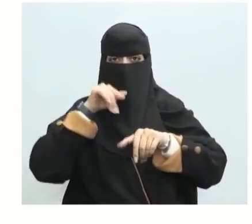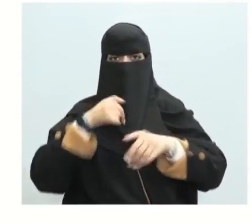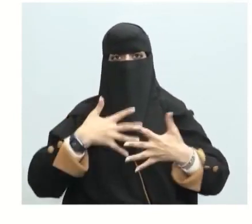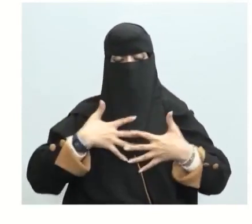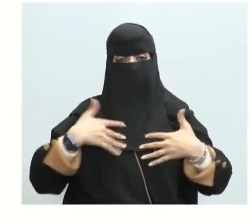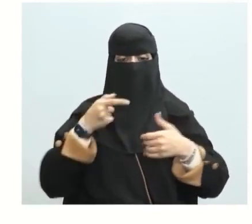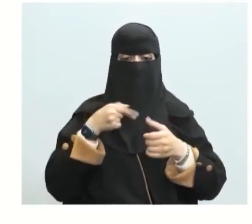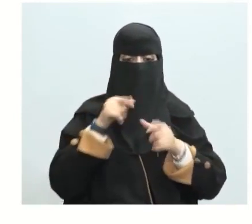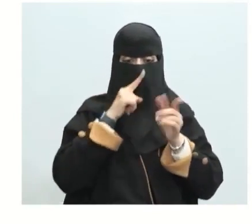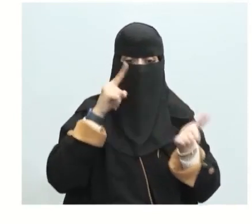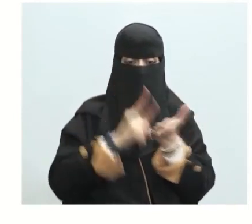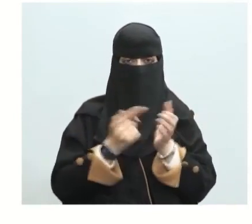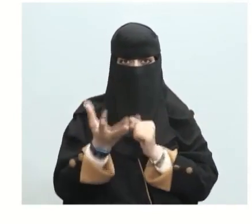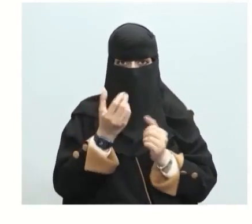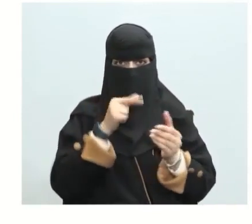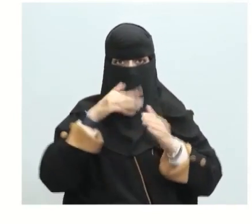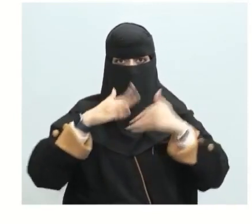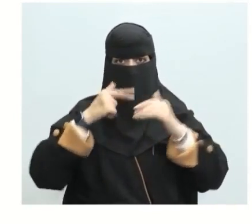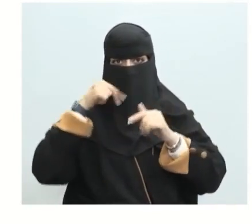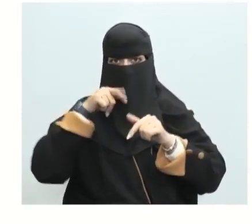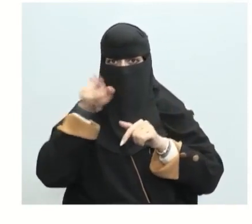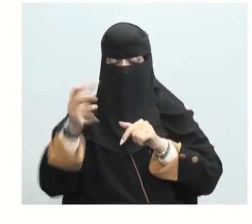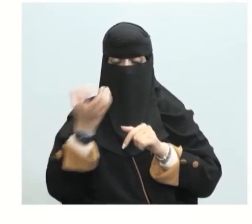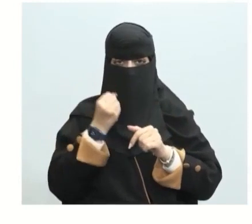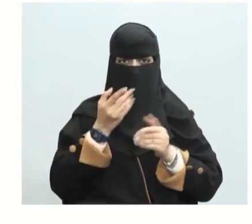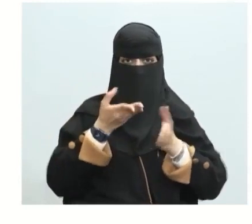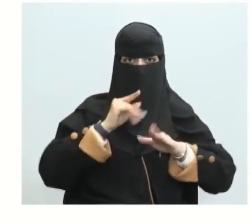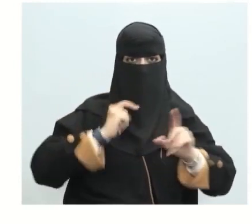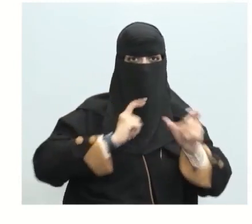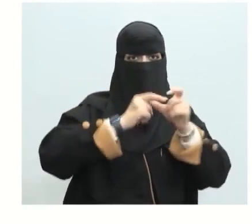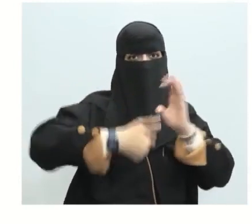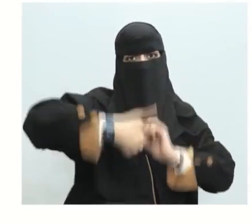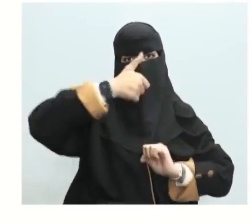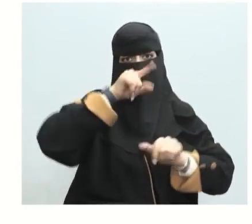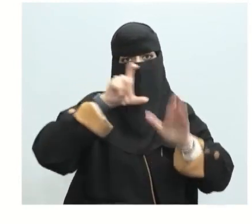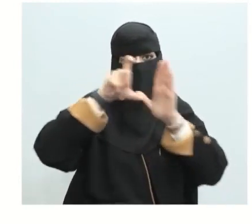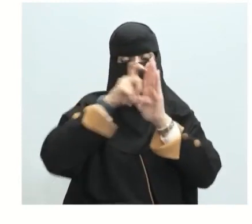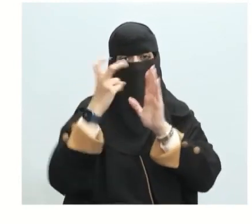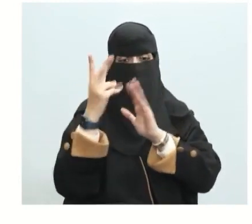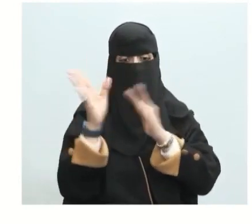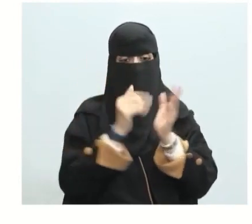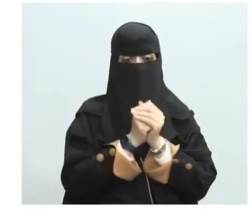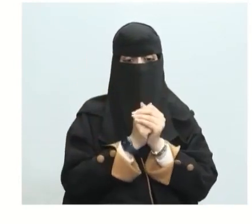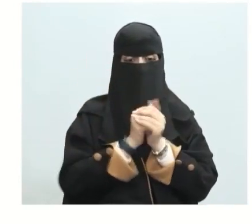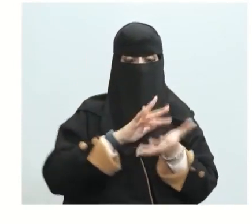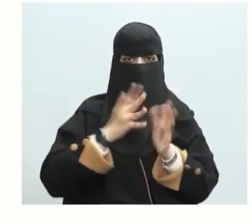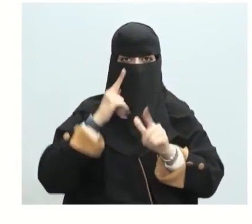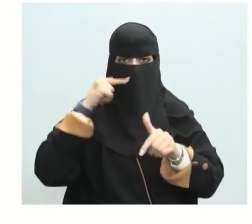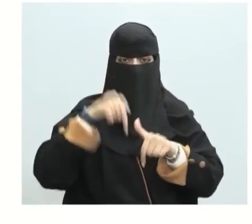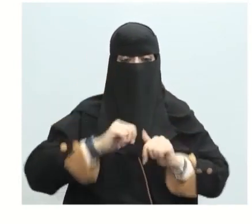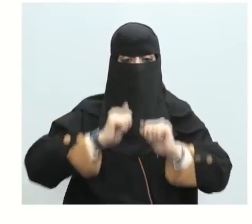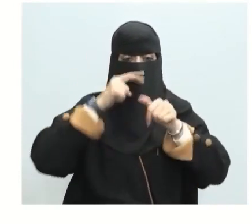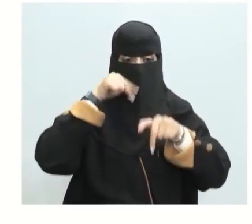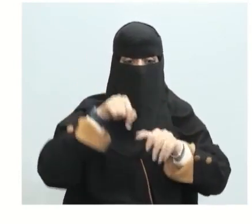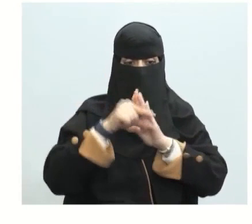ان نجاحكم في اكتساب هذه المهاره هو المكسب الذي اسعى لتحقيقه المقدمه الثانيه قد لا اكون ضليعا في